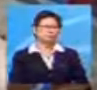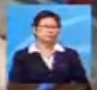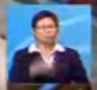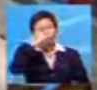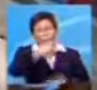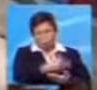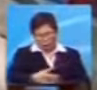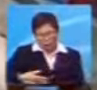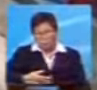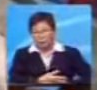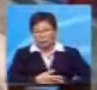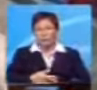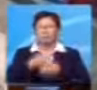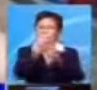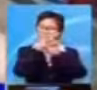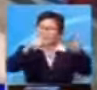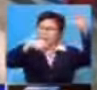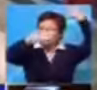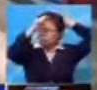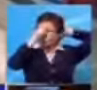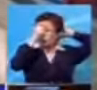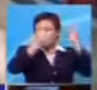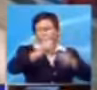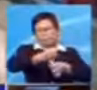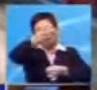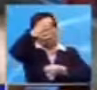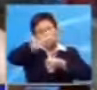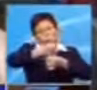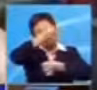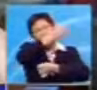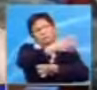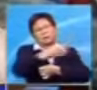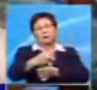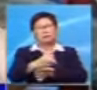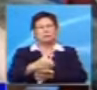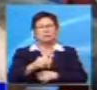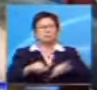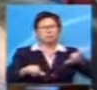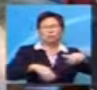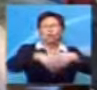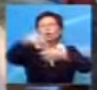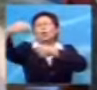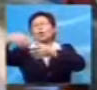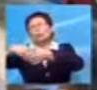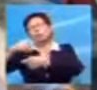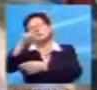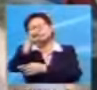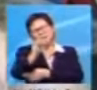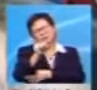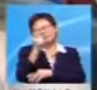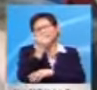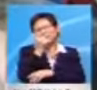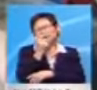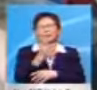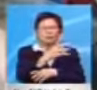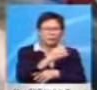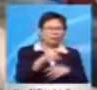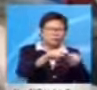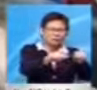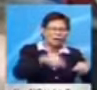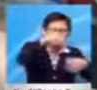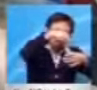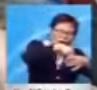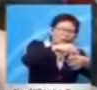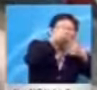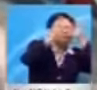anak-anak mungkin kena sediakan topi payung and then kena kurangkan aktiviti outdoor lah mungkin lebih kepada lawatan yang